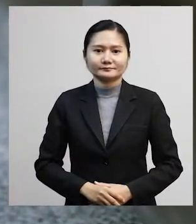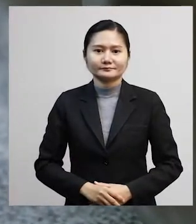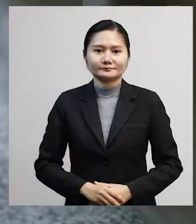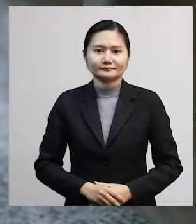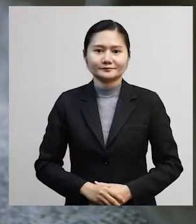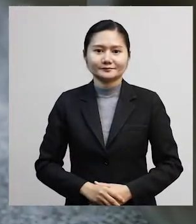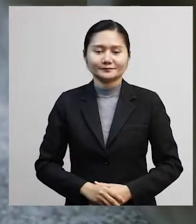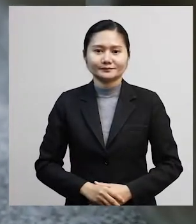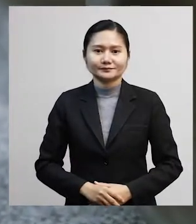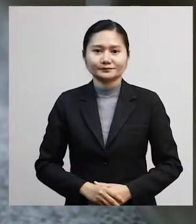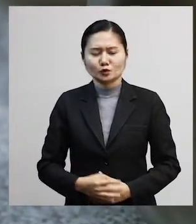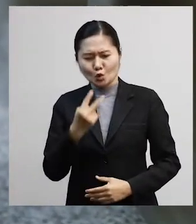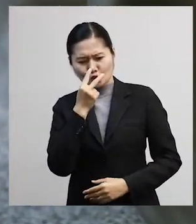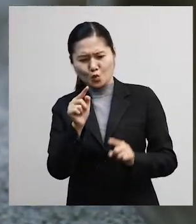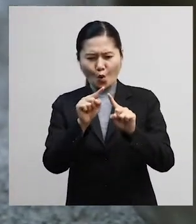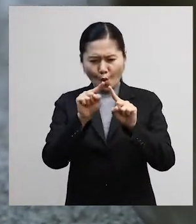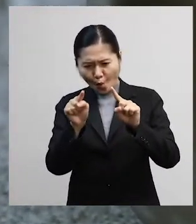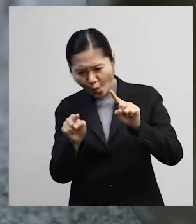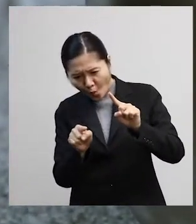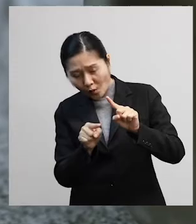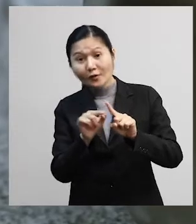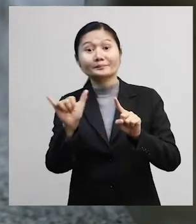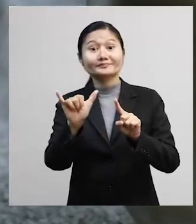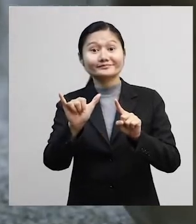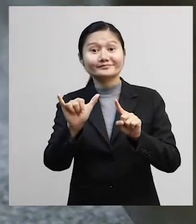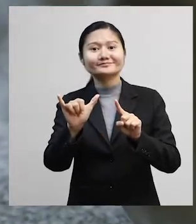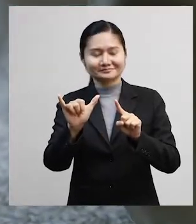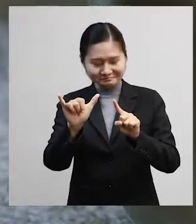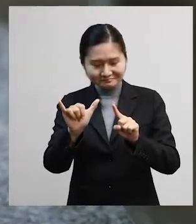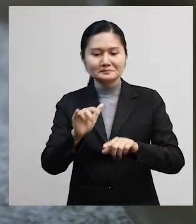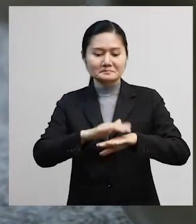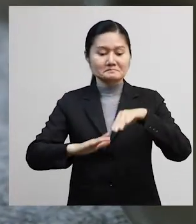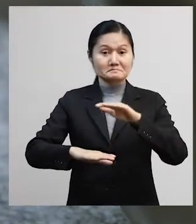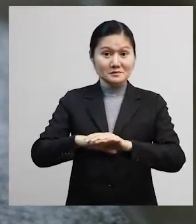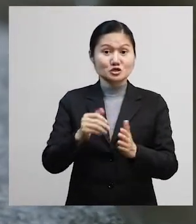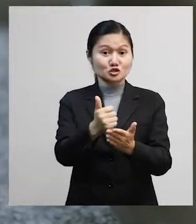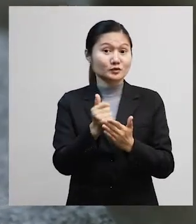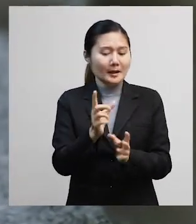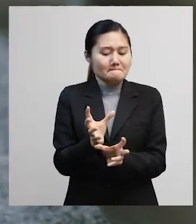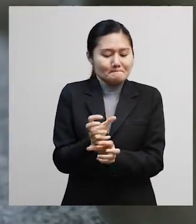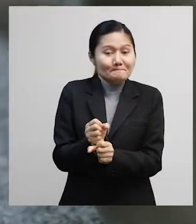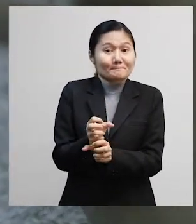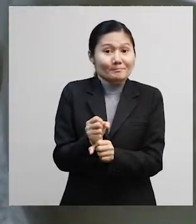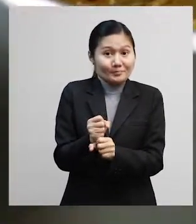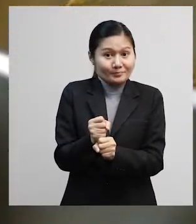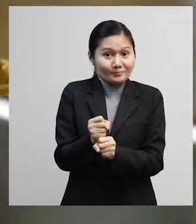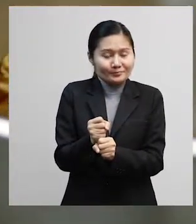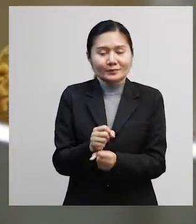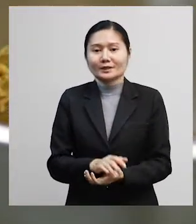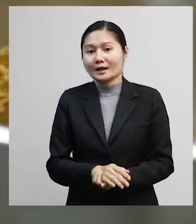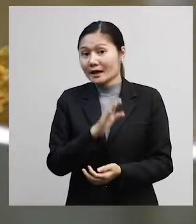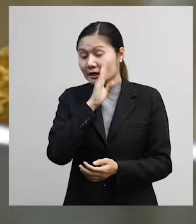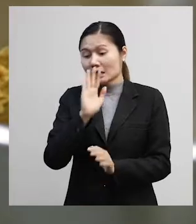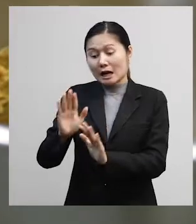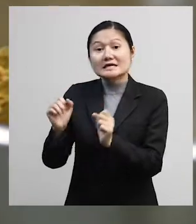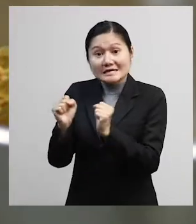คราวนี้มันจะดูไม่ค่อยกลมใช่ไหมคะก็จะต้องใช้มือช่วยปั้นค่ะงั้นถ้าเราแช่เย็น